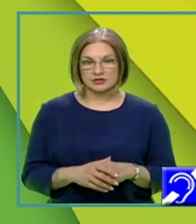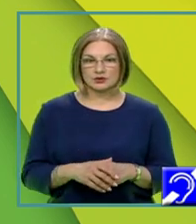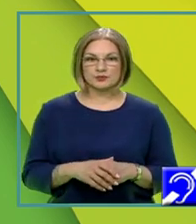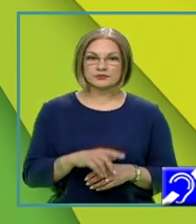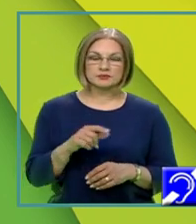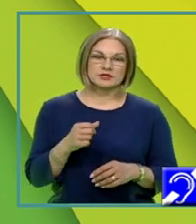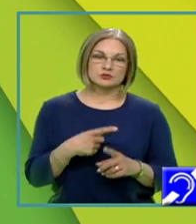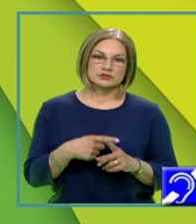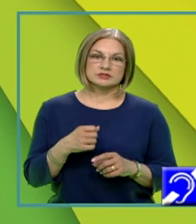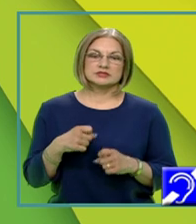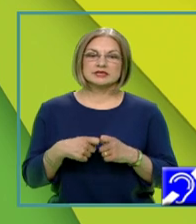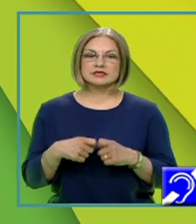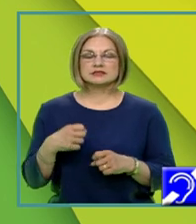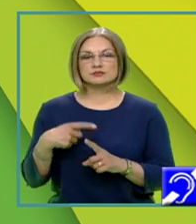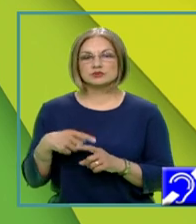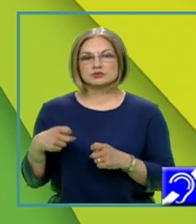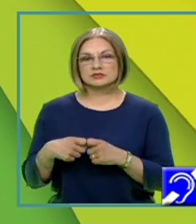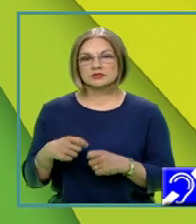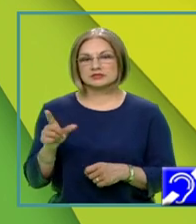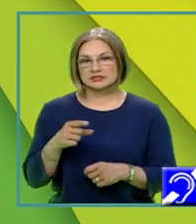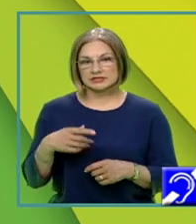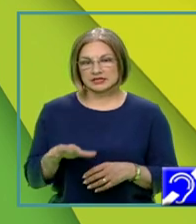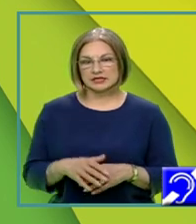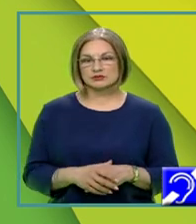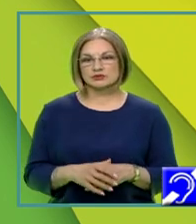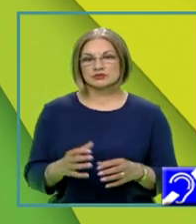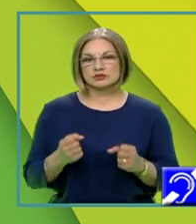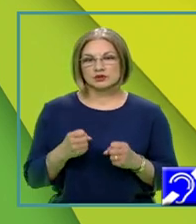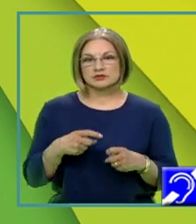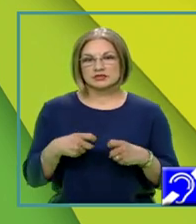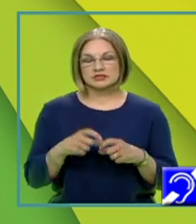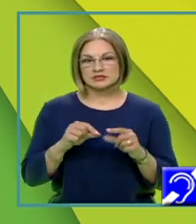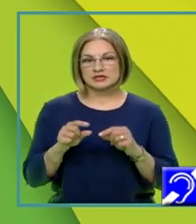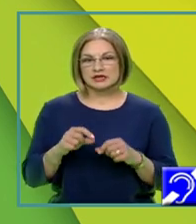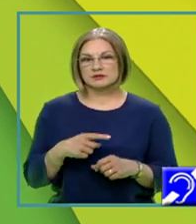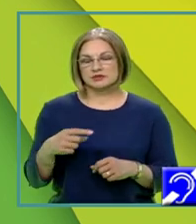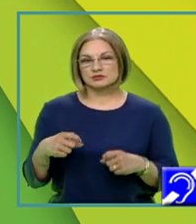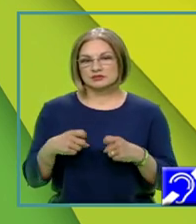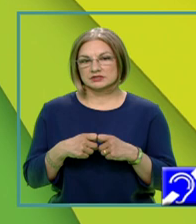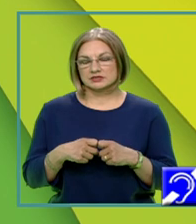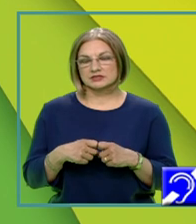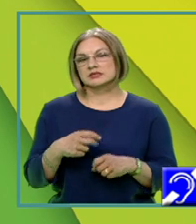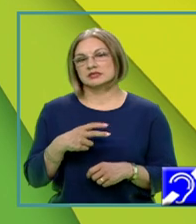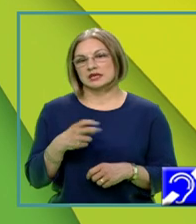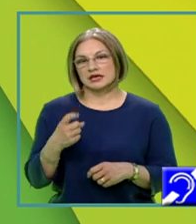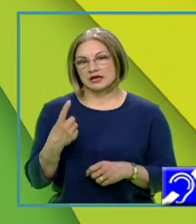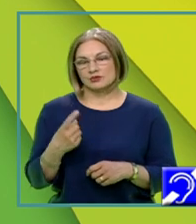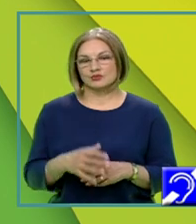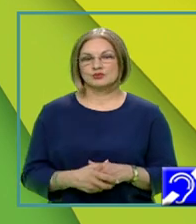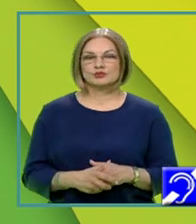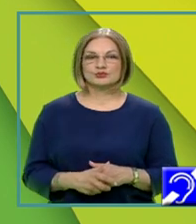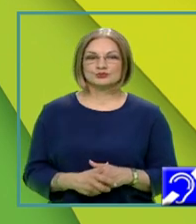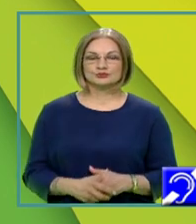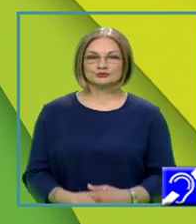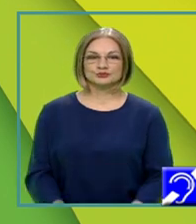plus x de asemenea se reduc obținem cstar minus X egal cu unu ceea ce aveam de demonstrat